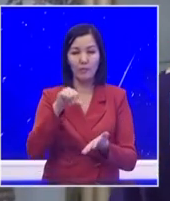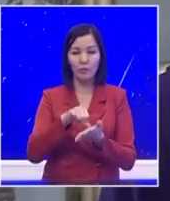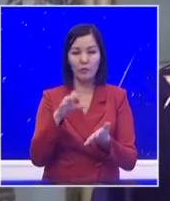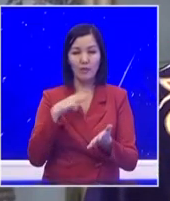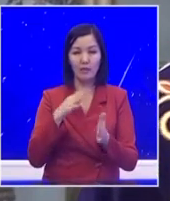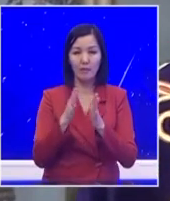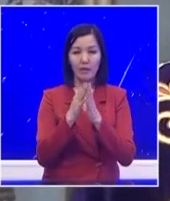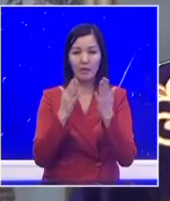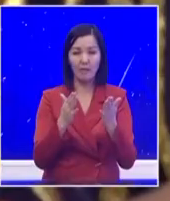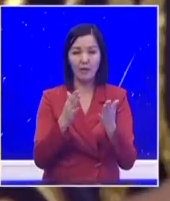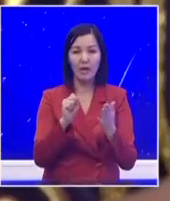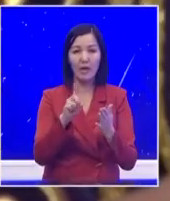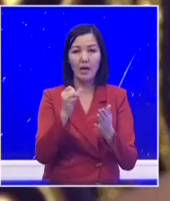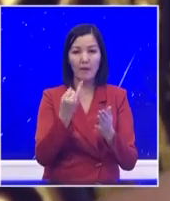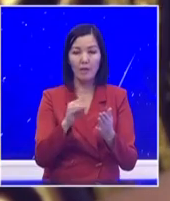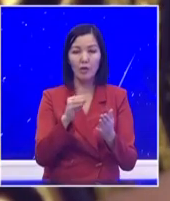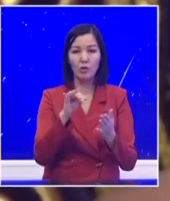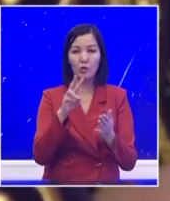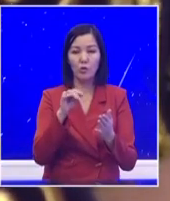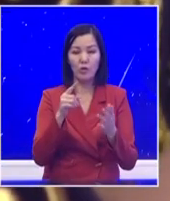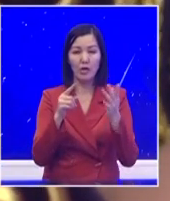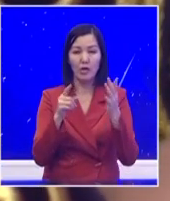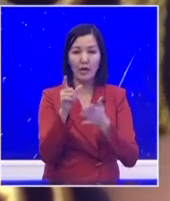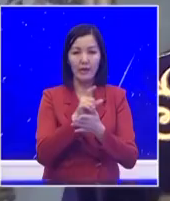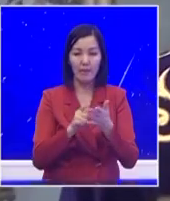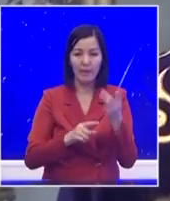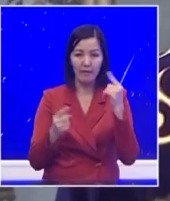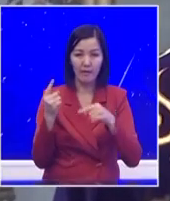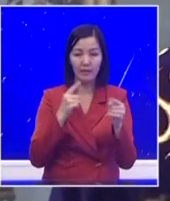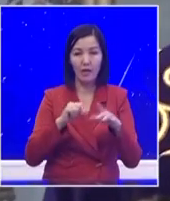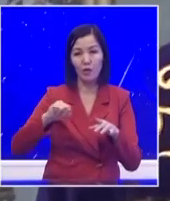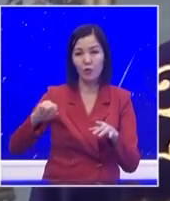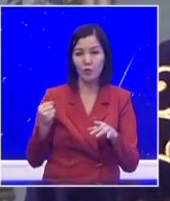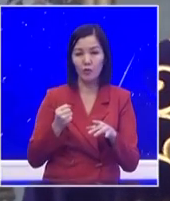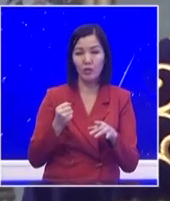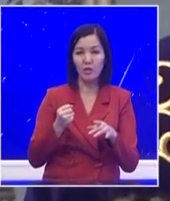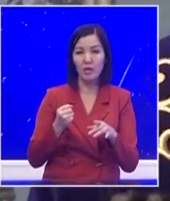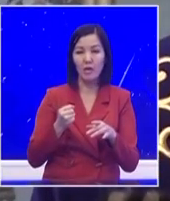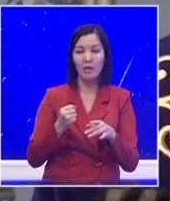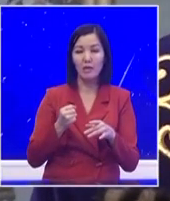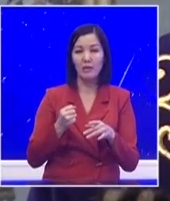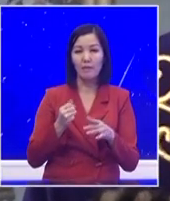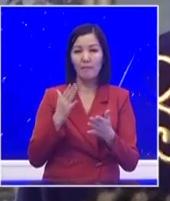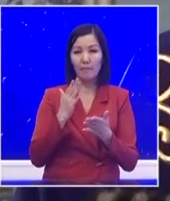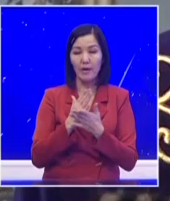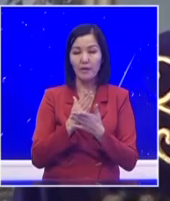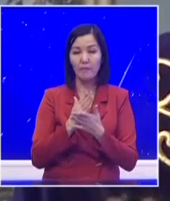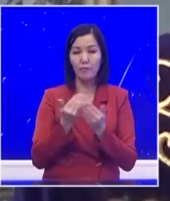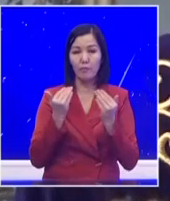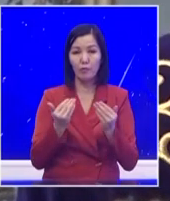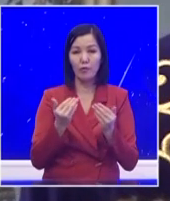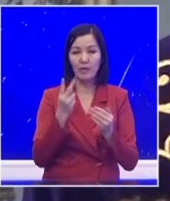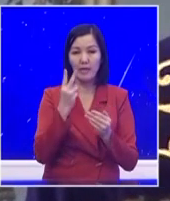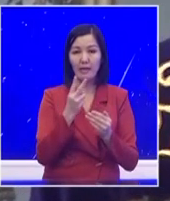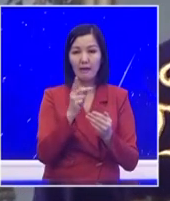Кітапта Абай жолы романында Абай мен Бегештің арасындағы достықты көрсетеді. Біз бүгін сол